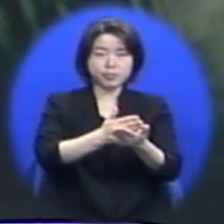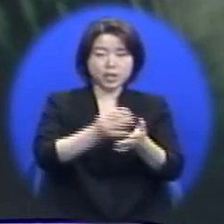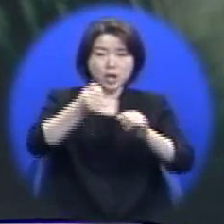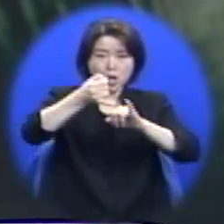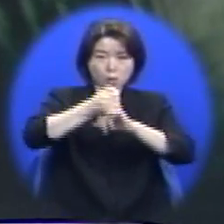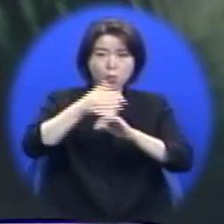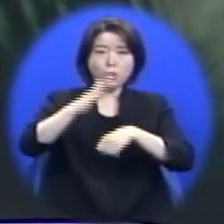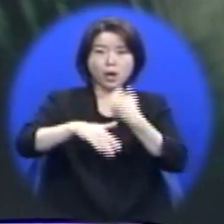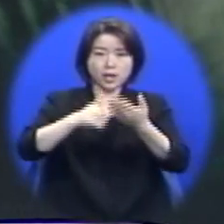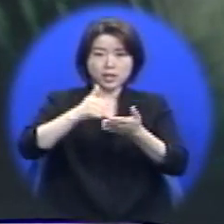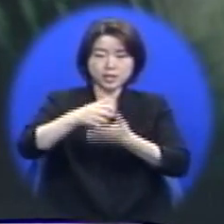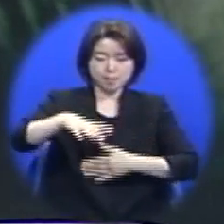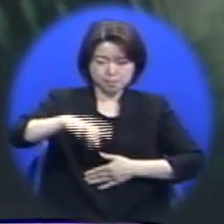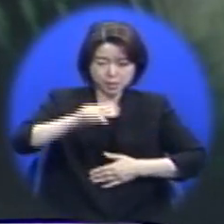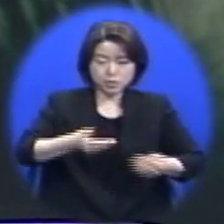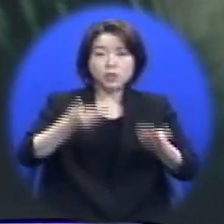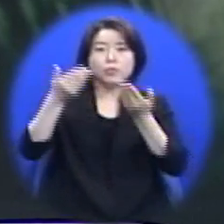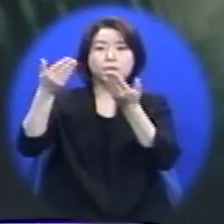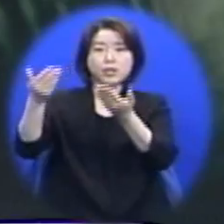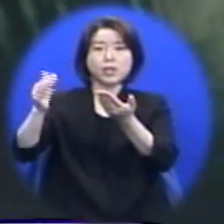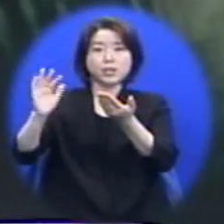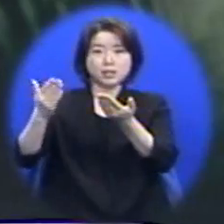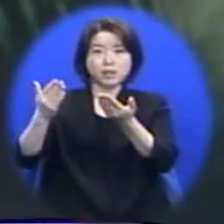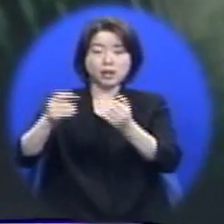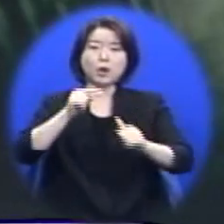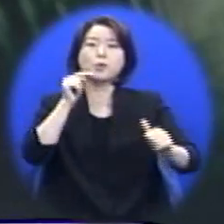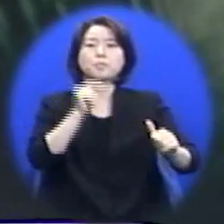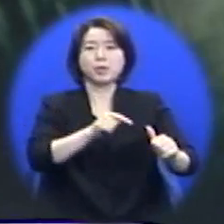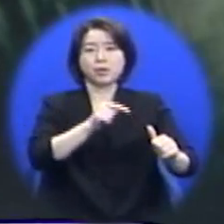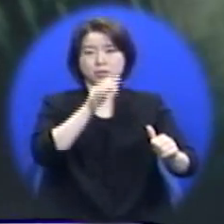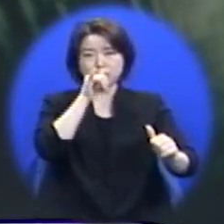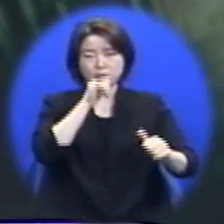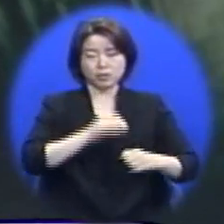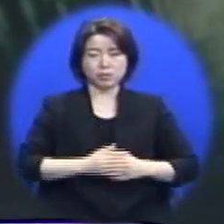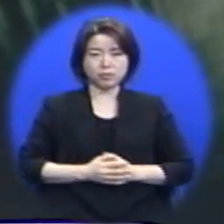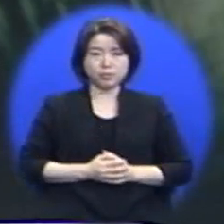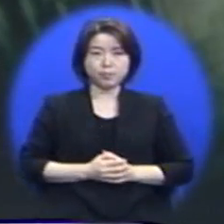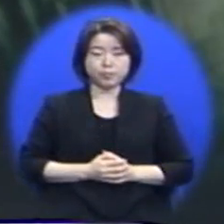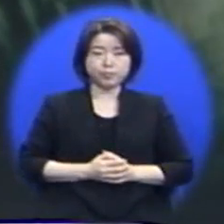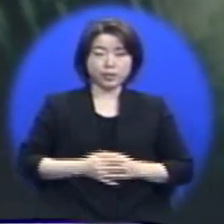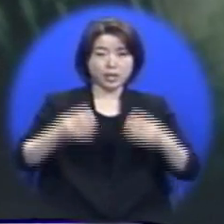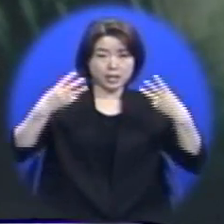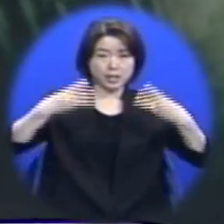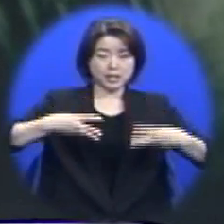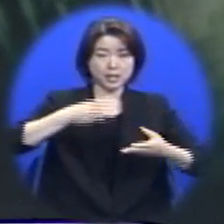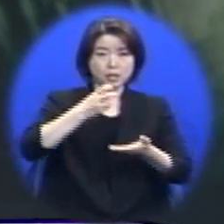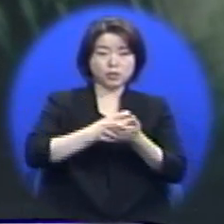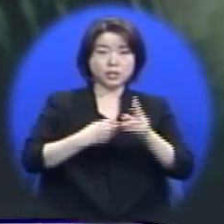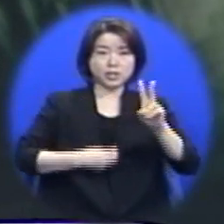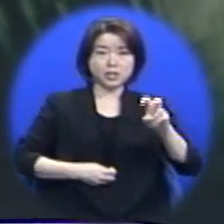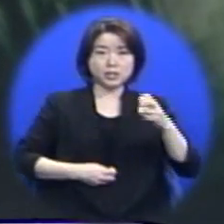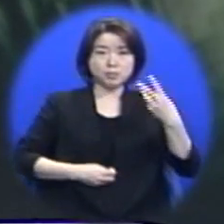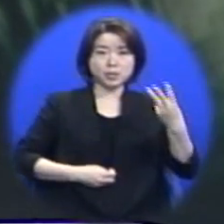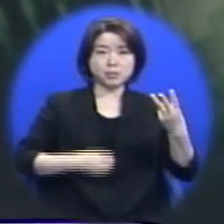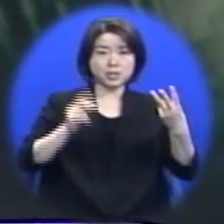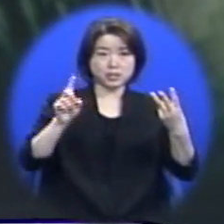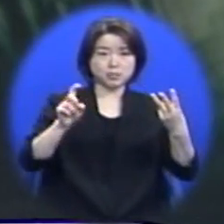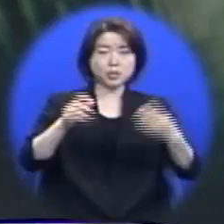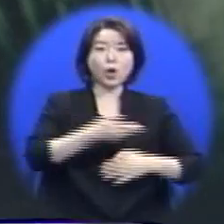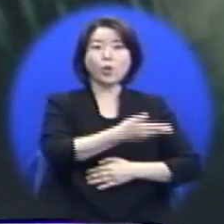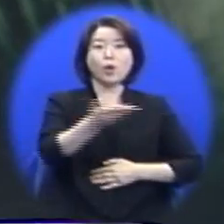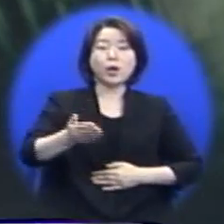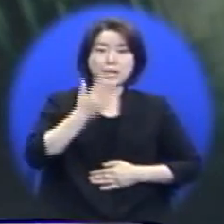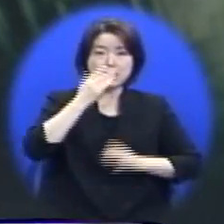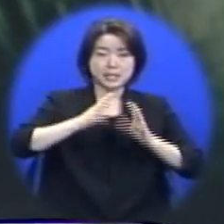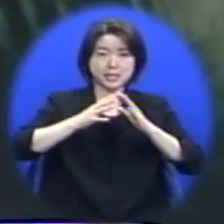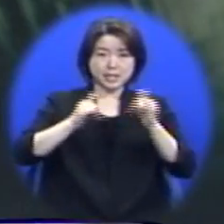반드시 하나님께 바쳐야 된다. 그렇게 하나님이 명하셨습니다. 레위기 23장 10절에 너는 이스라엘